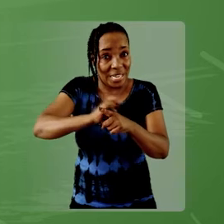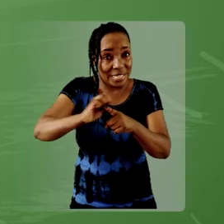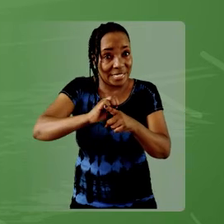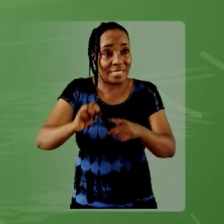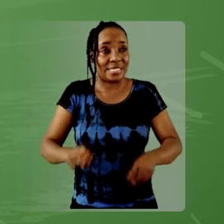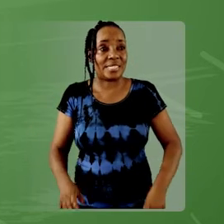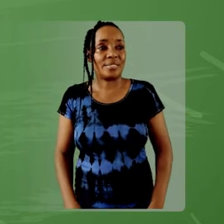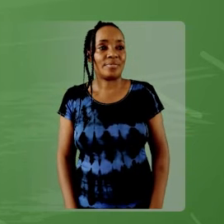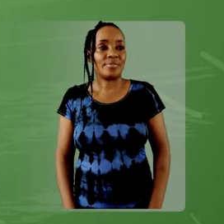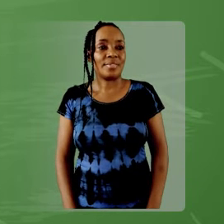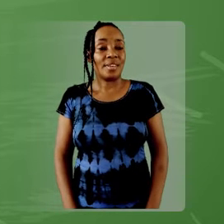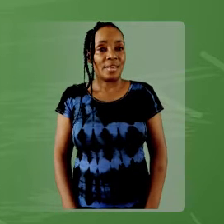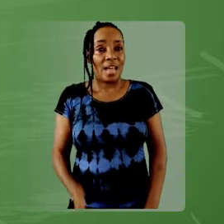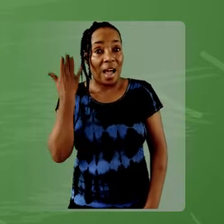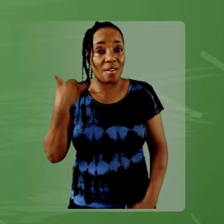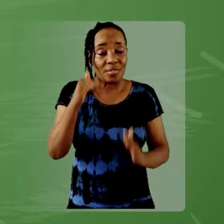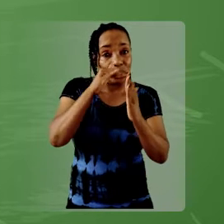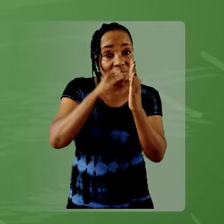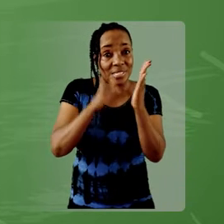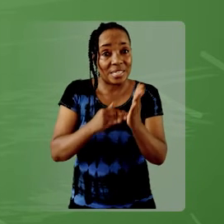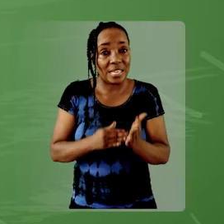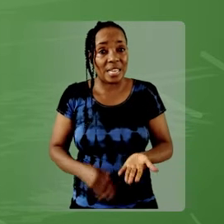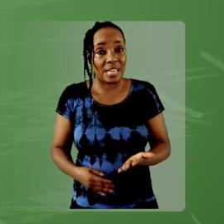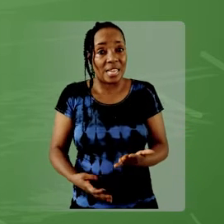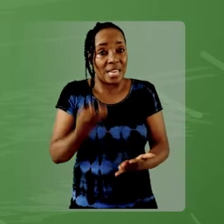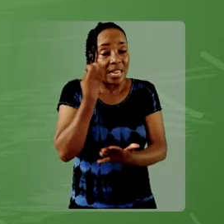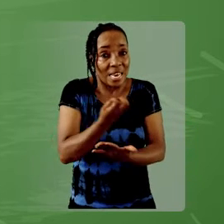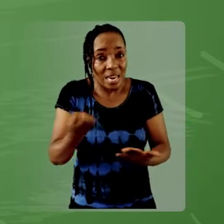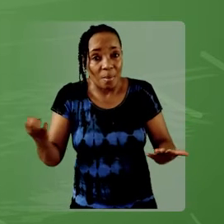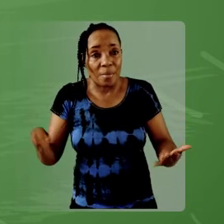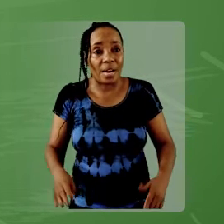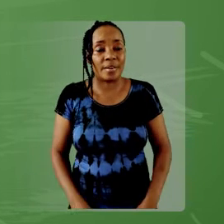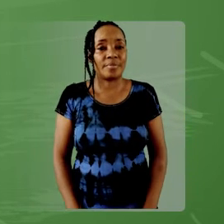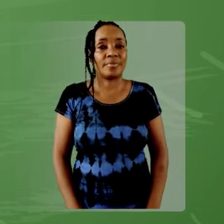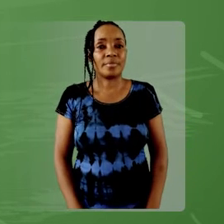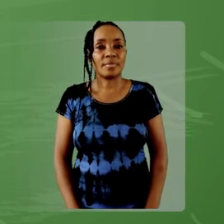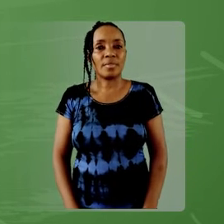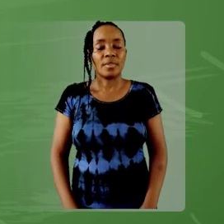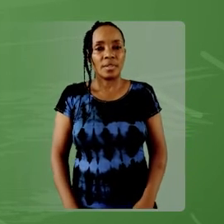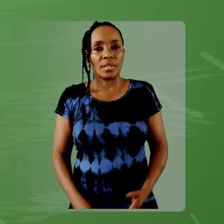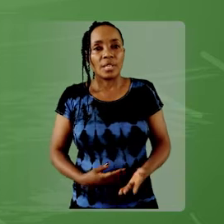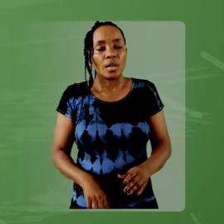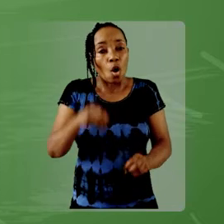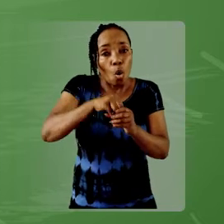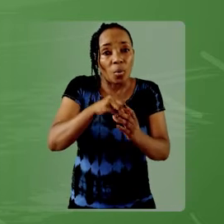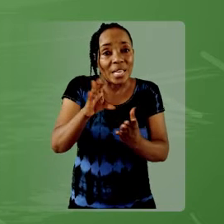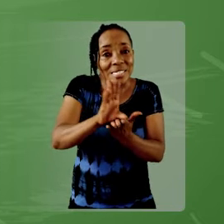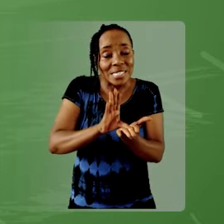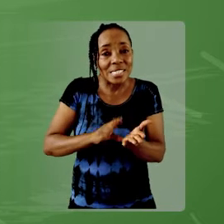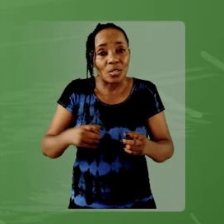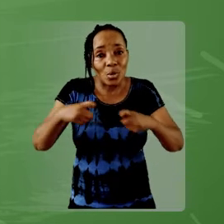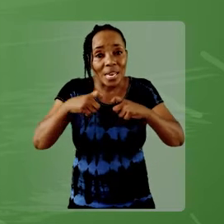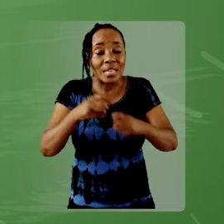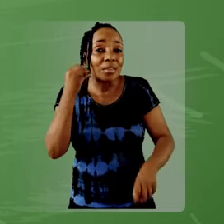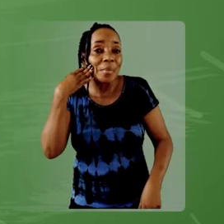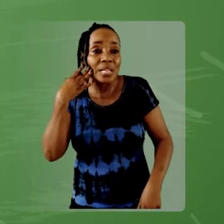Parmi les éléments cités, quelles sont les composantes du circuit électrique domestique? Nous